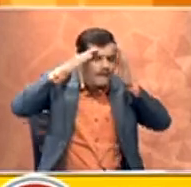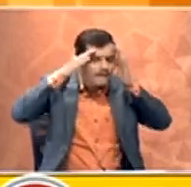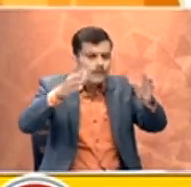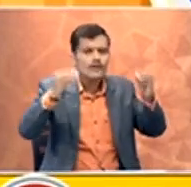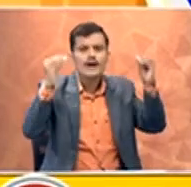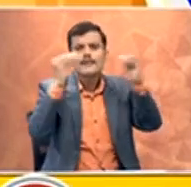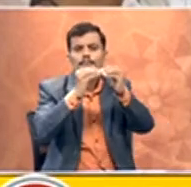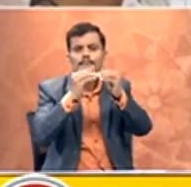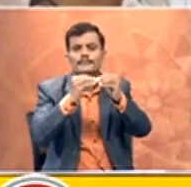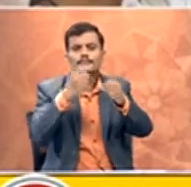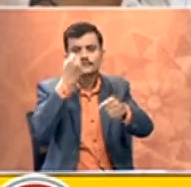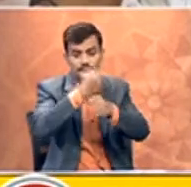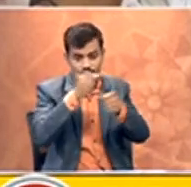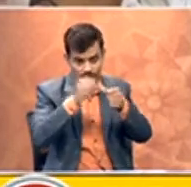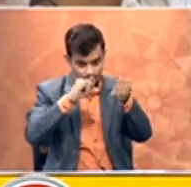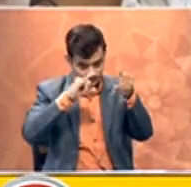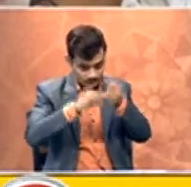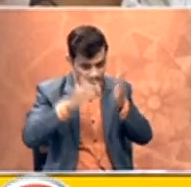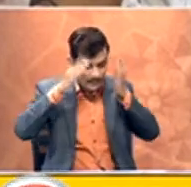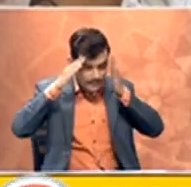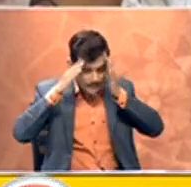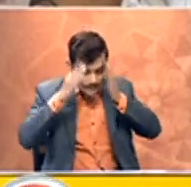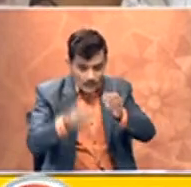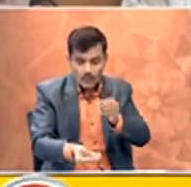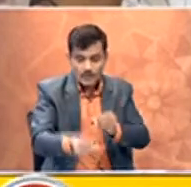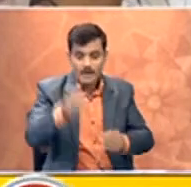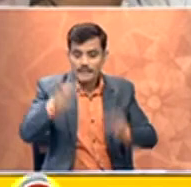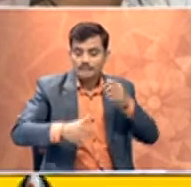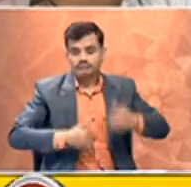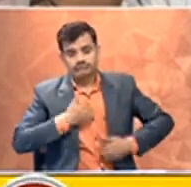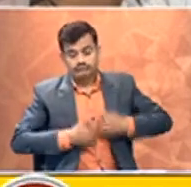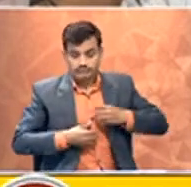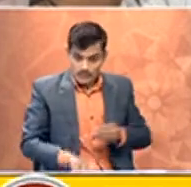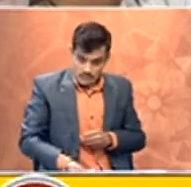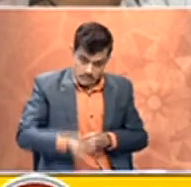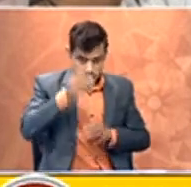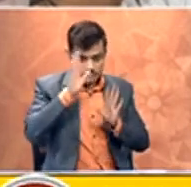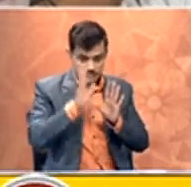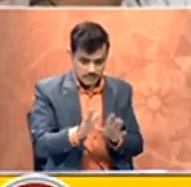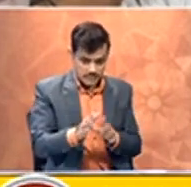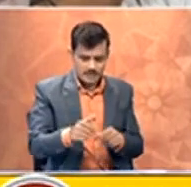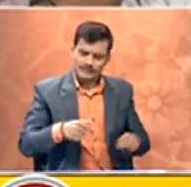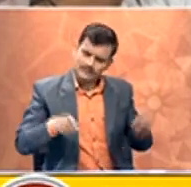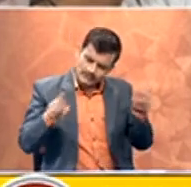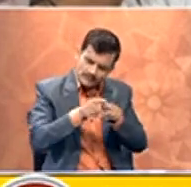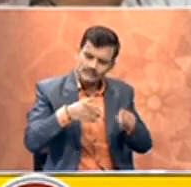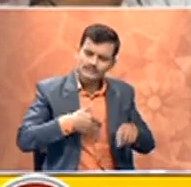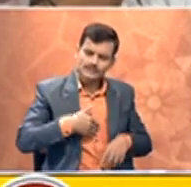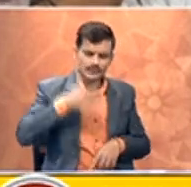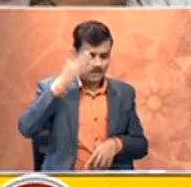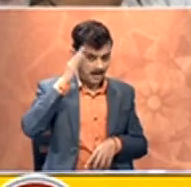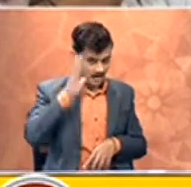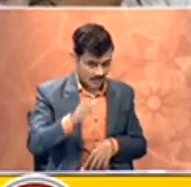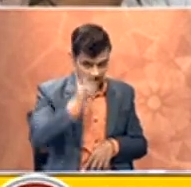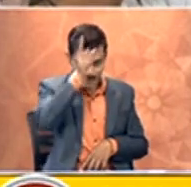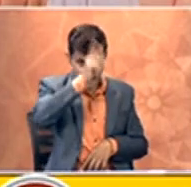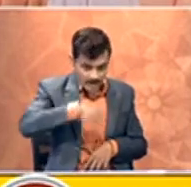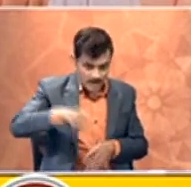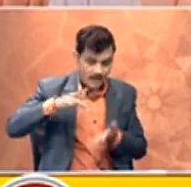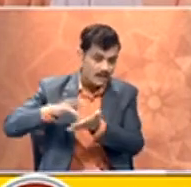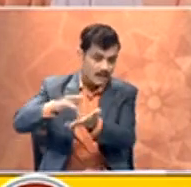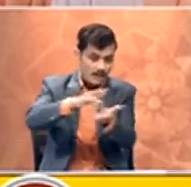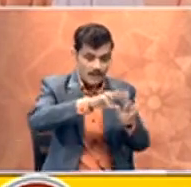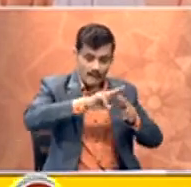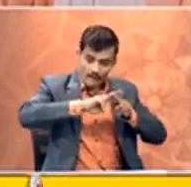कम्युनिटी ड्रिवन वैल्यू एडिशन बहुत उत्साहित करने वाले हैं। मुझे विश्वास है कि देश भर में